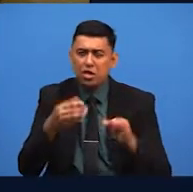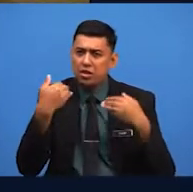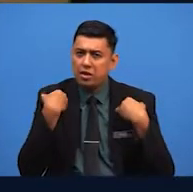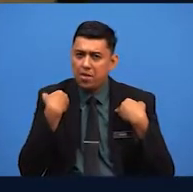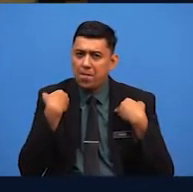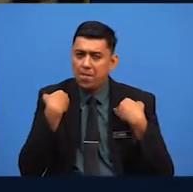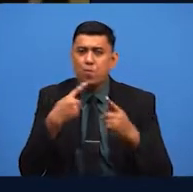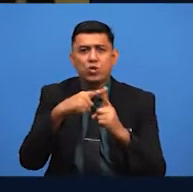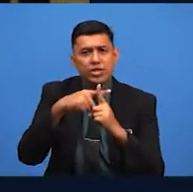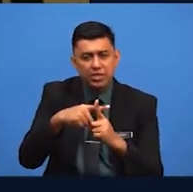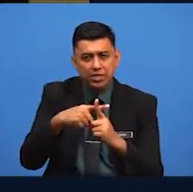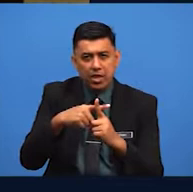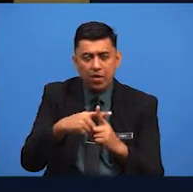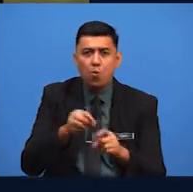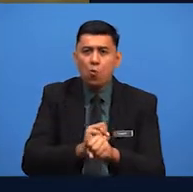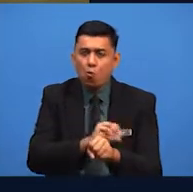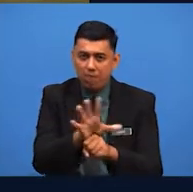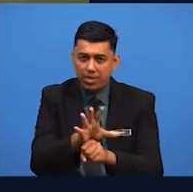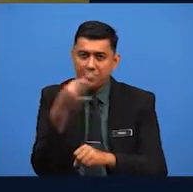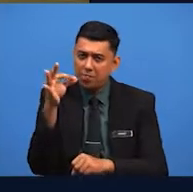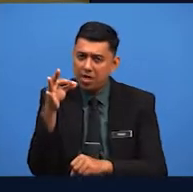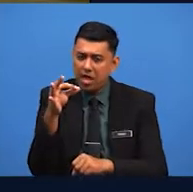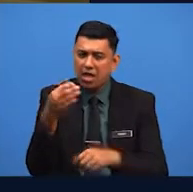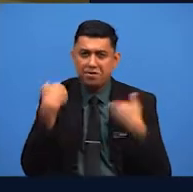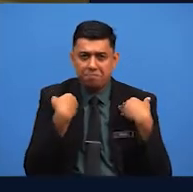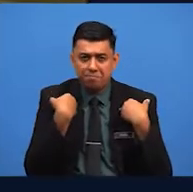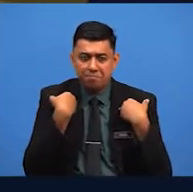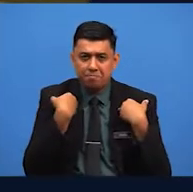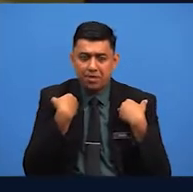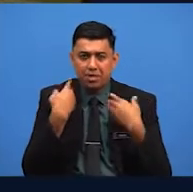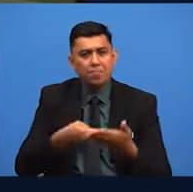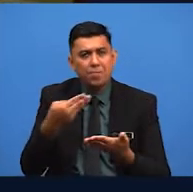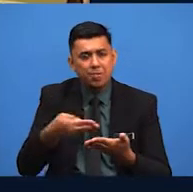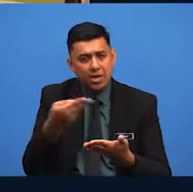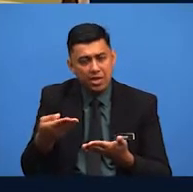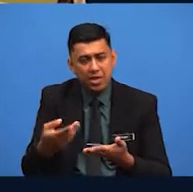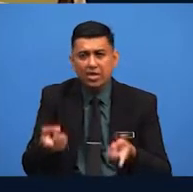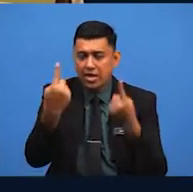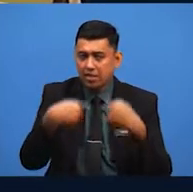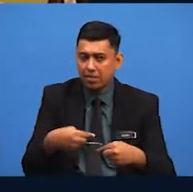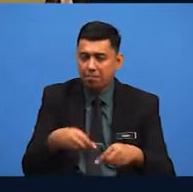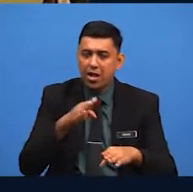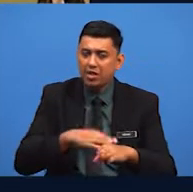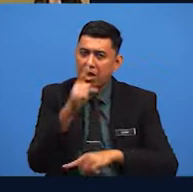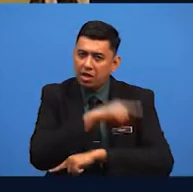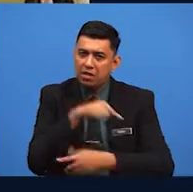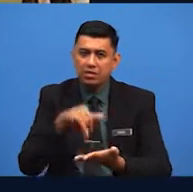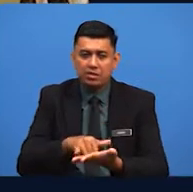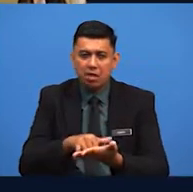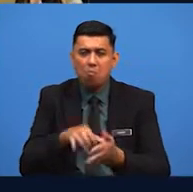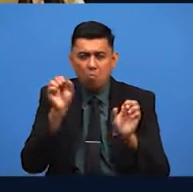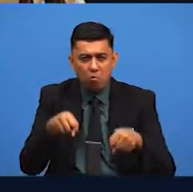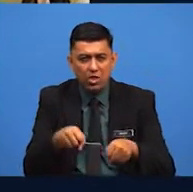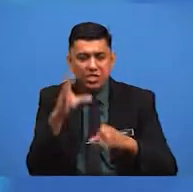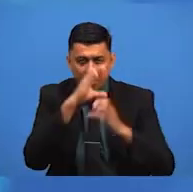positif COVID-19 yang melibatkan salah seorang pelanggan, maka pelanggan-pelanggan lain yang datang pada itu boleh segera